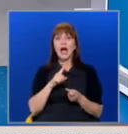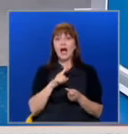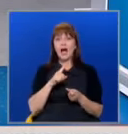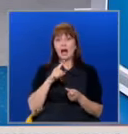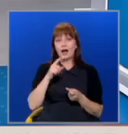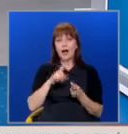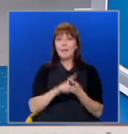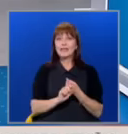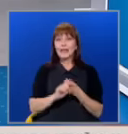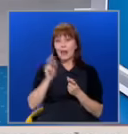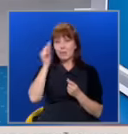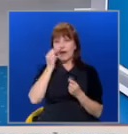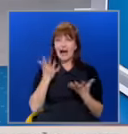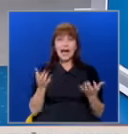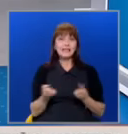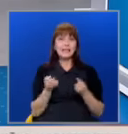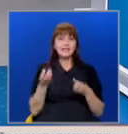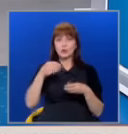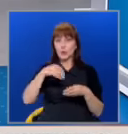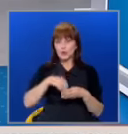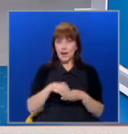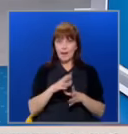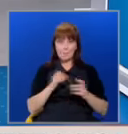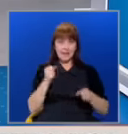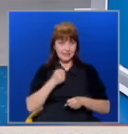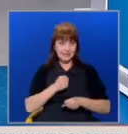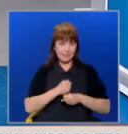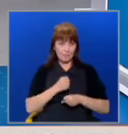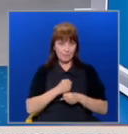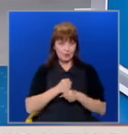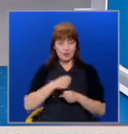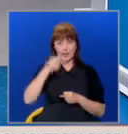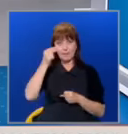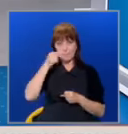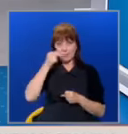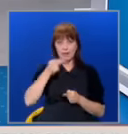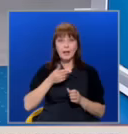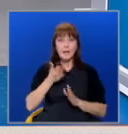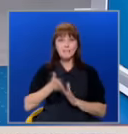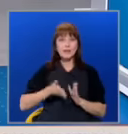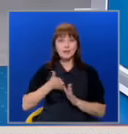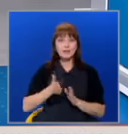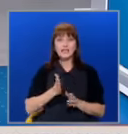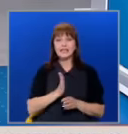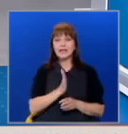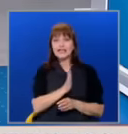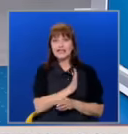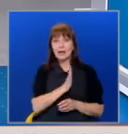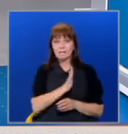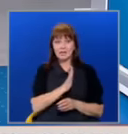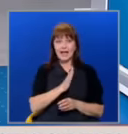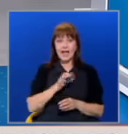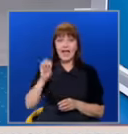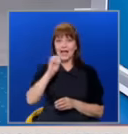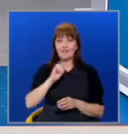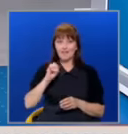България. Как действат участниците? Безработни българи пътуват до Западна Европа, намират работа там, сключват